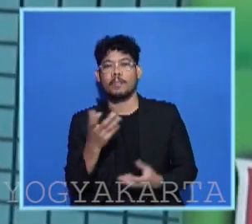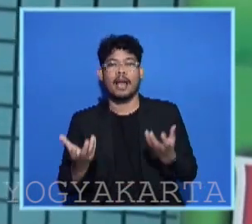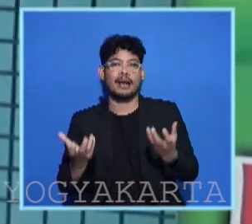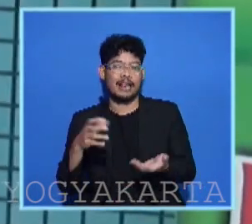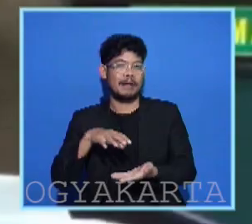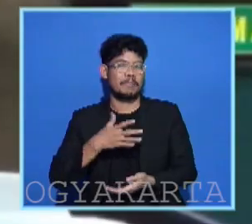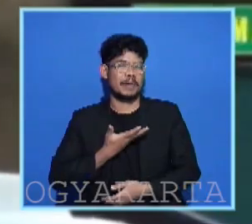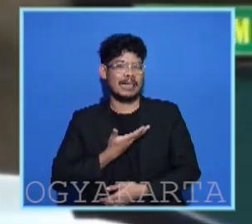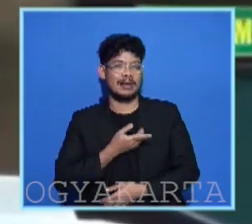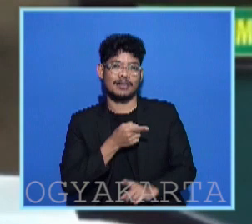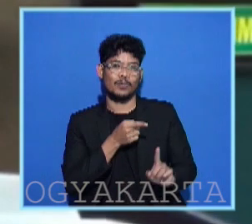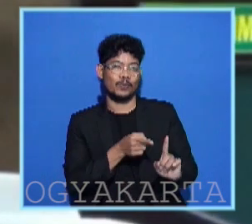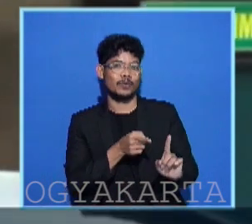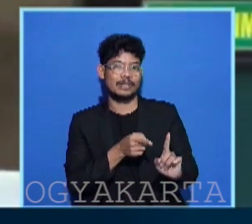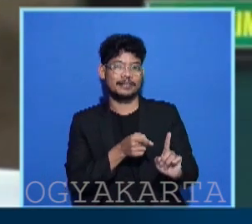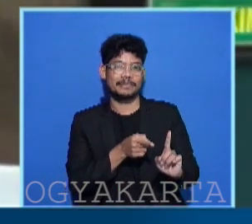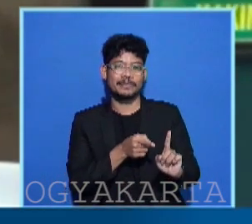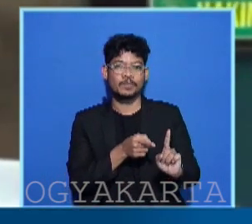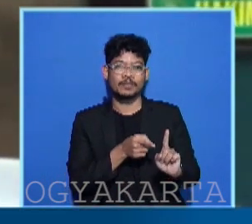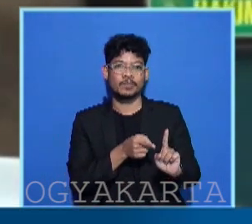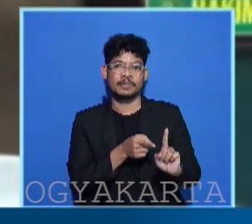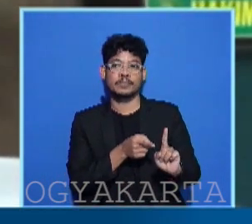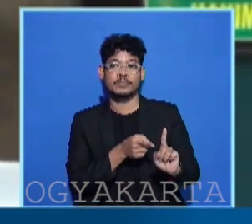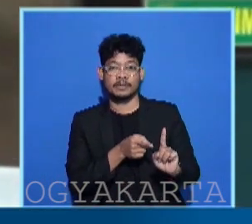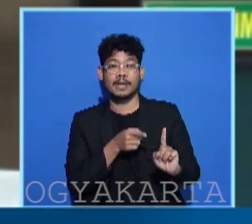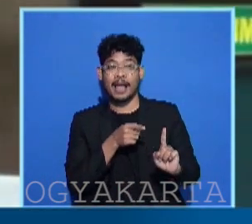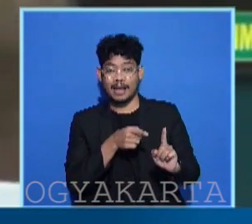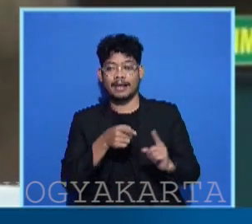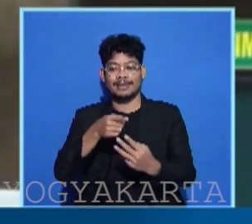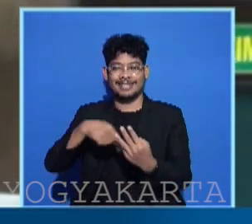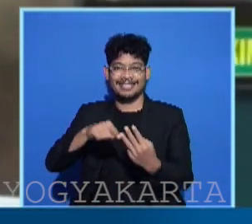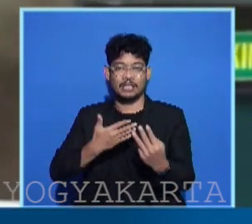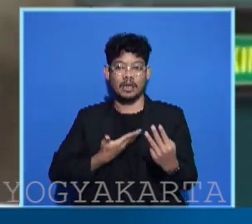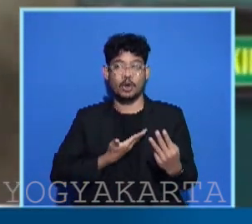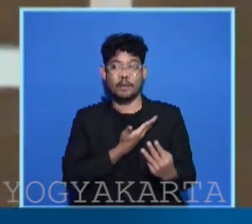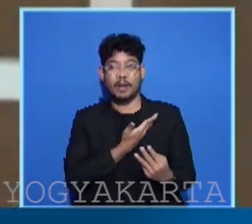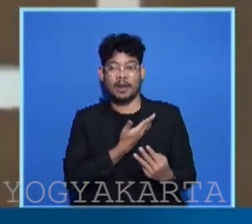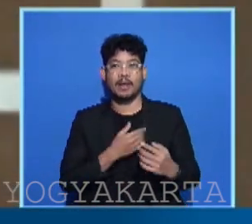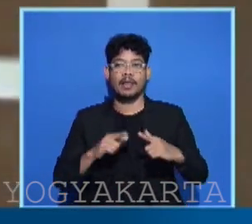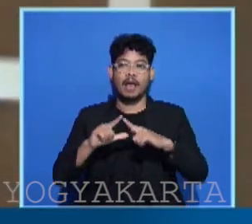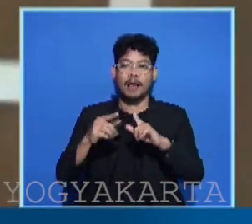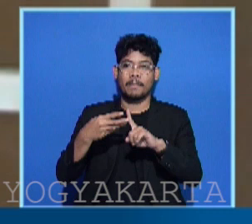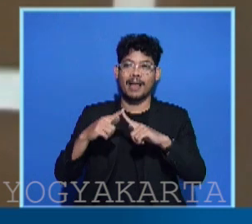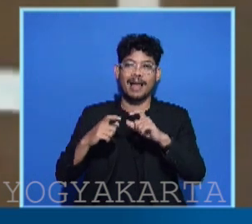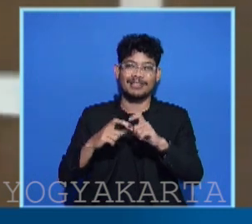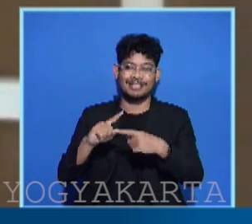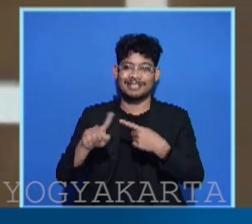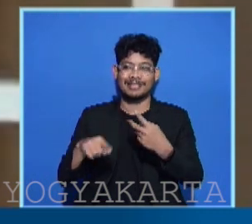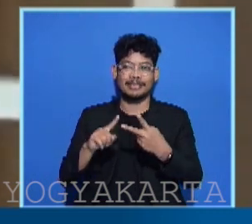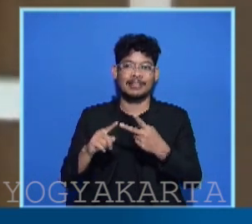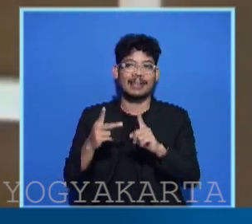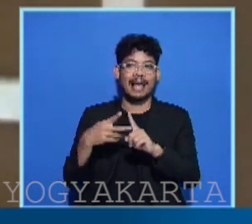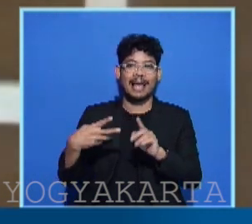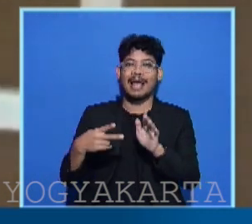banding terdakwa kan. Kejadian tewasnya ketiga korban, yakni Abbas Azhar, Heri Riani, dan anak sulungnya Dea